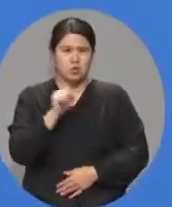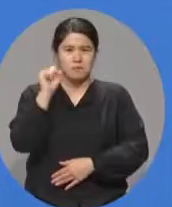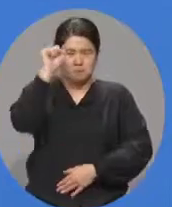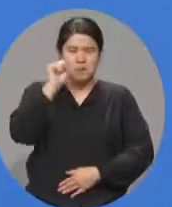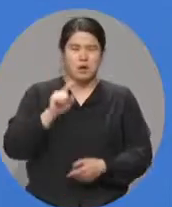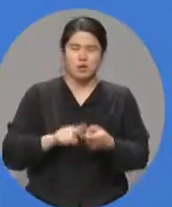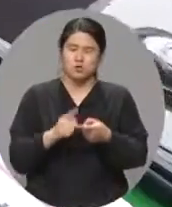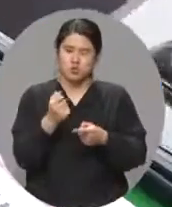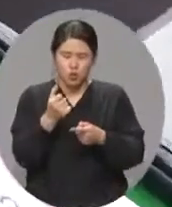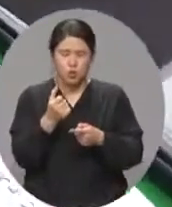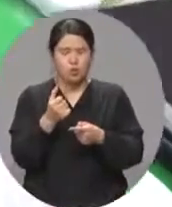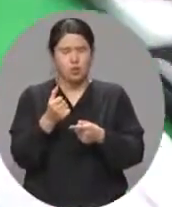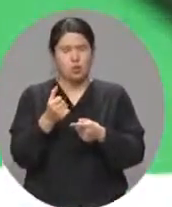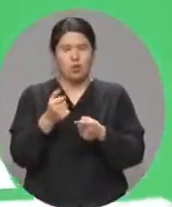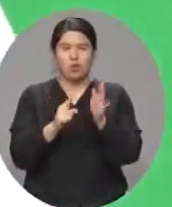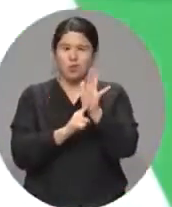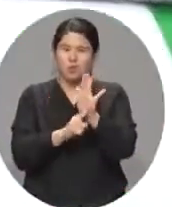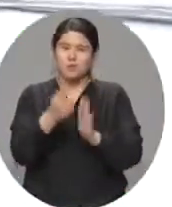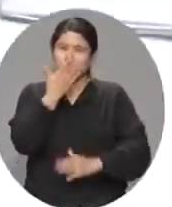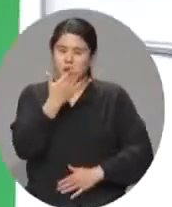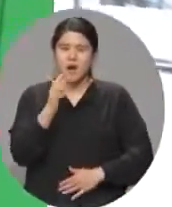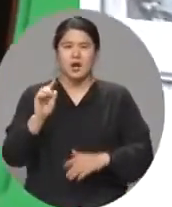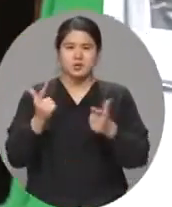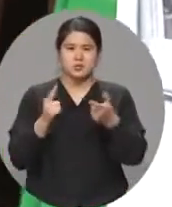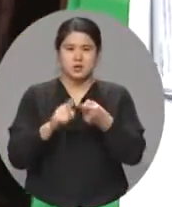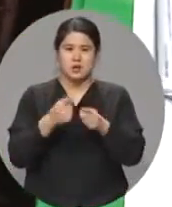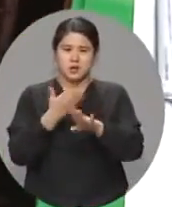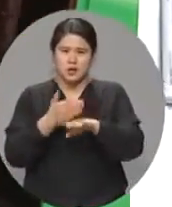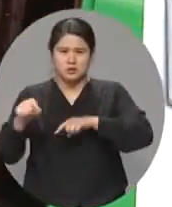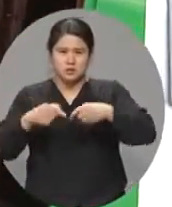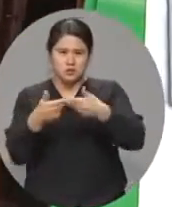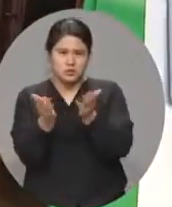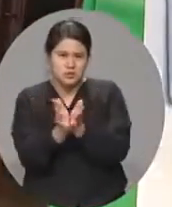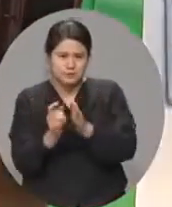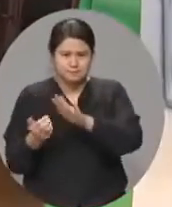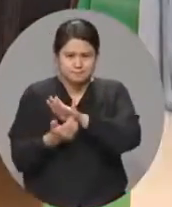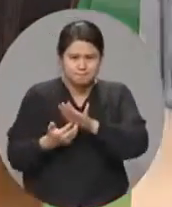발언은 선접 효과를 노린 것인지 아니면 또 다른 정치적